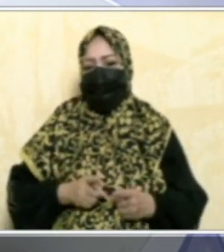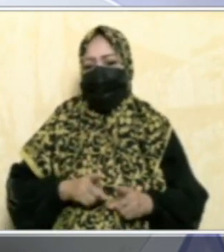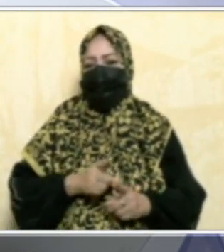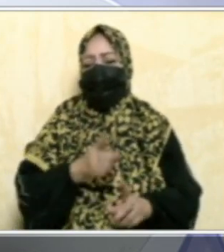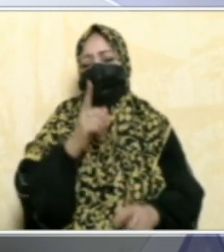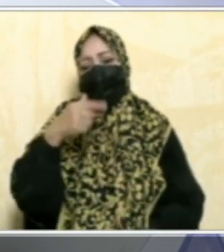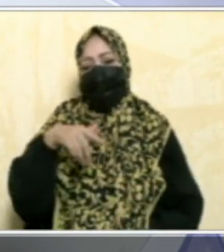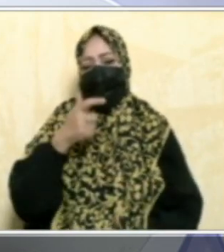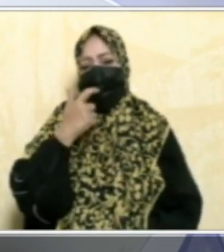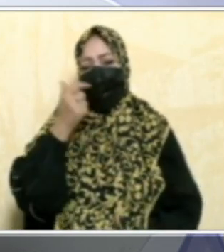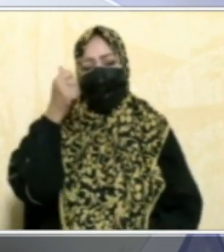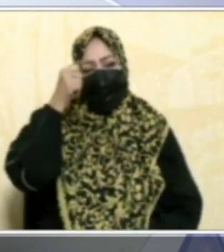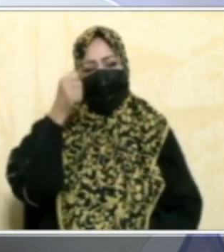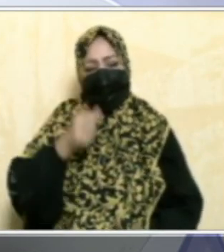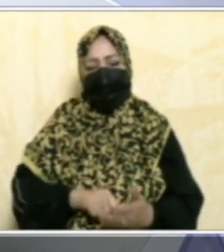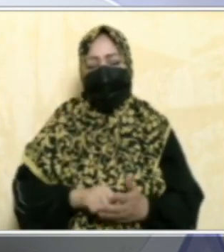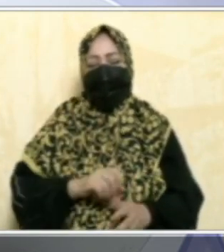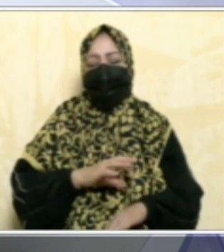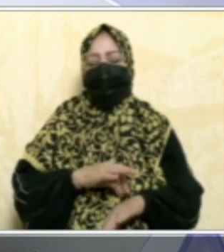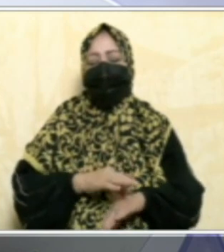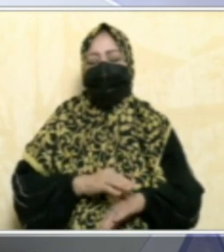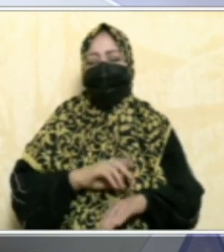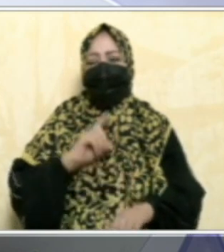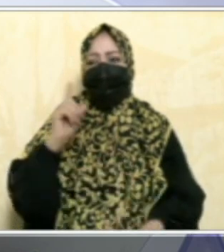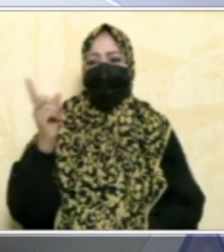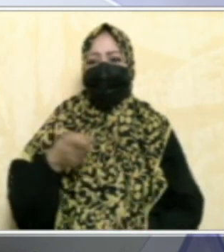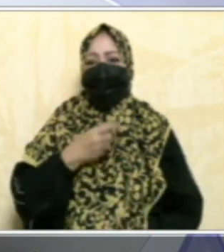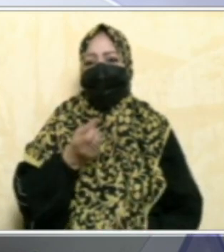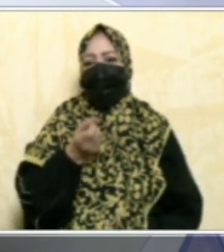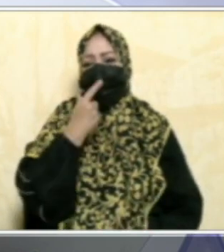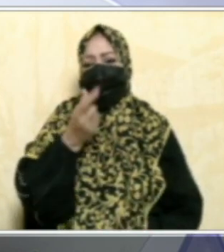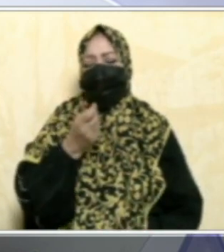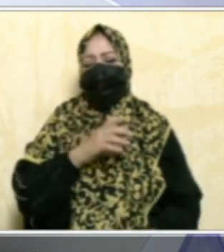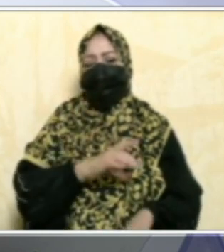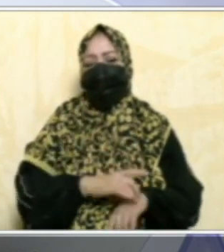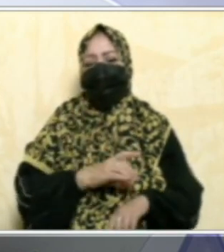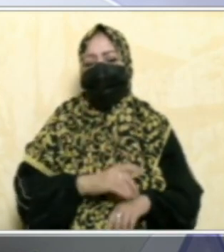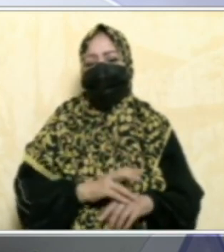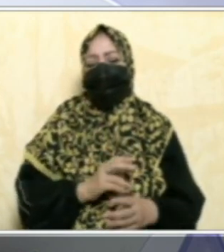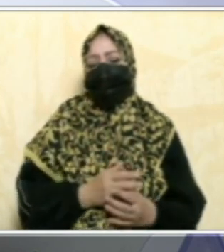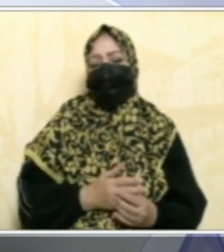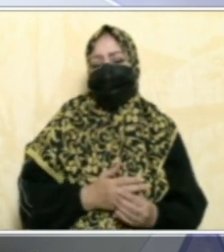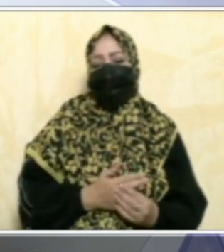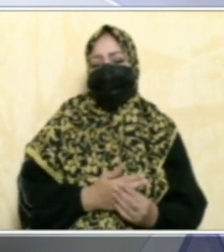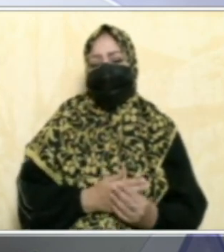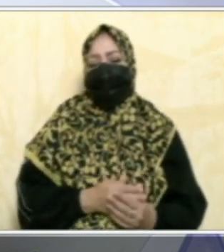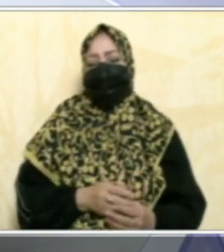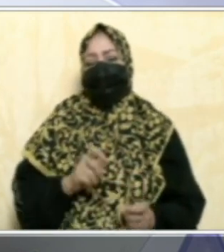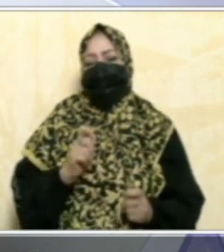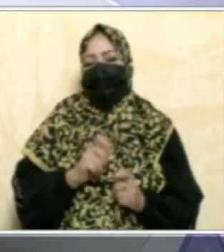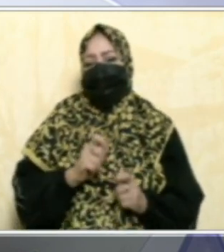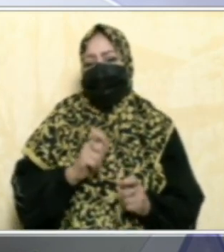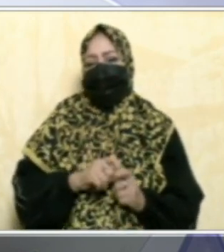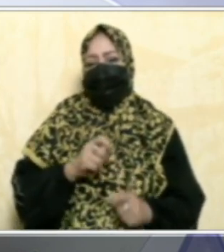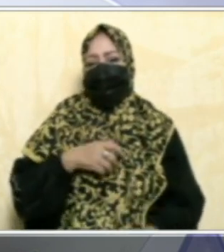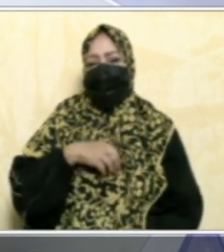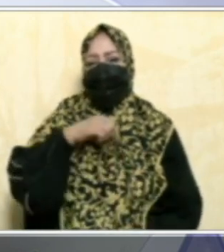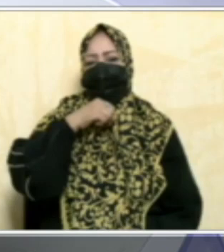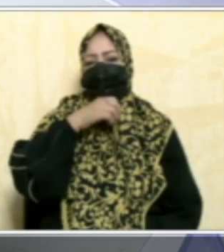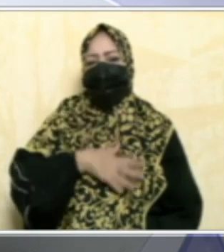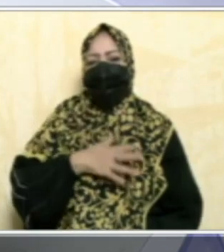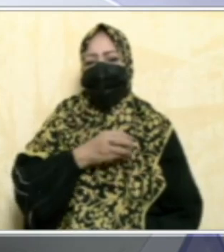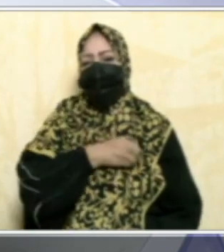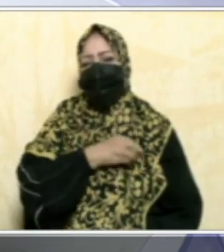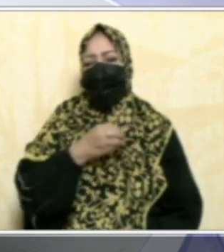تداووا ولا تتداووا بحرام، يعني حثنا النبي صلى الله عليه وسلم على العلاج، وأخبرنا أن الله وضع لكل داء